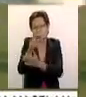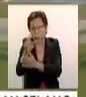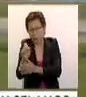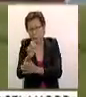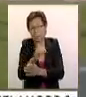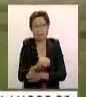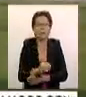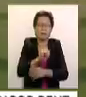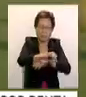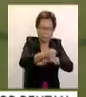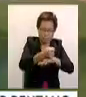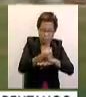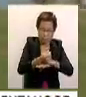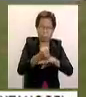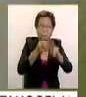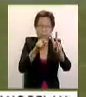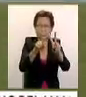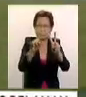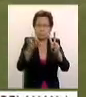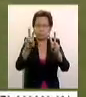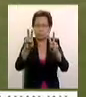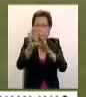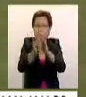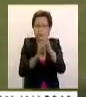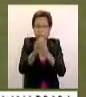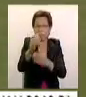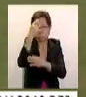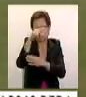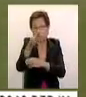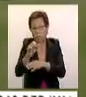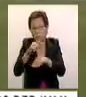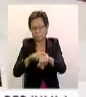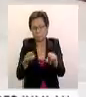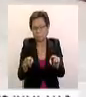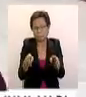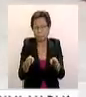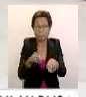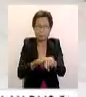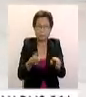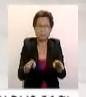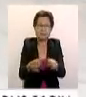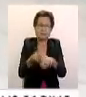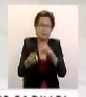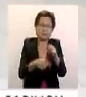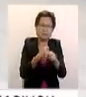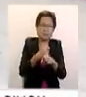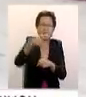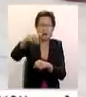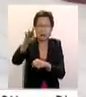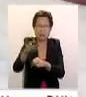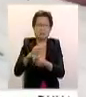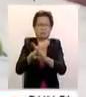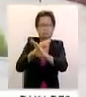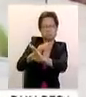Syarikat dan nilai import sebanyak $2.12 bilion bagi tempoh sama. Meskipun Qatar masih mengalami